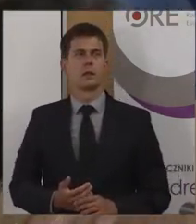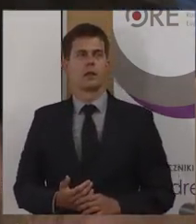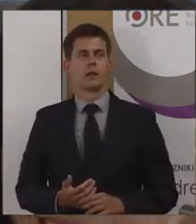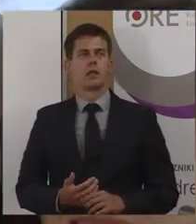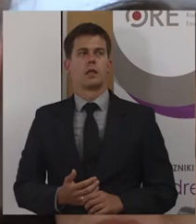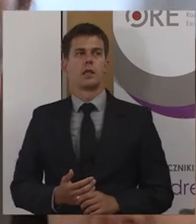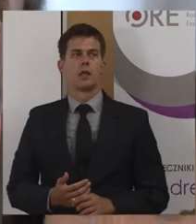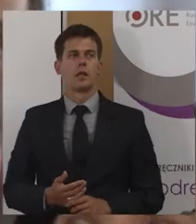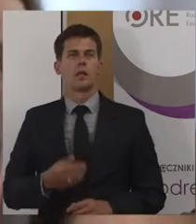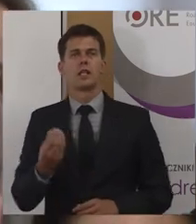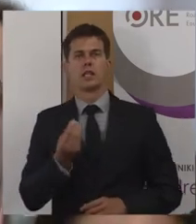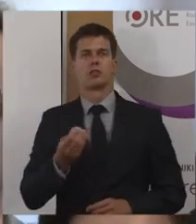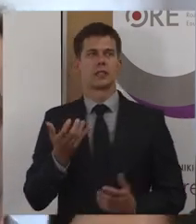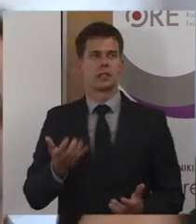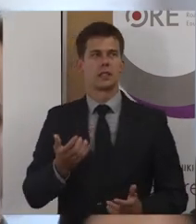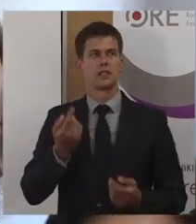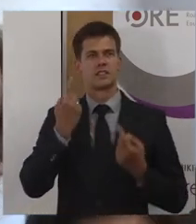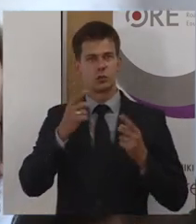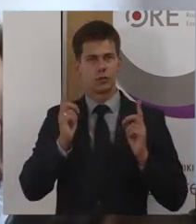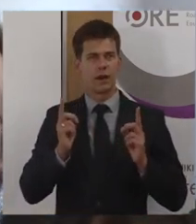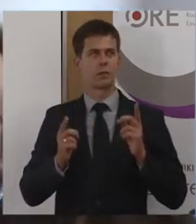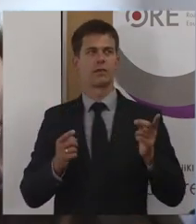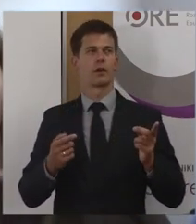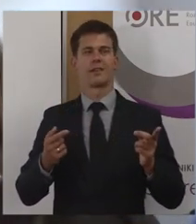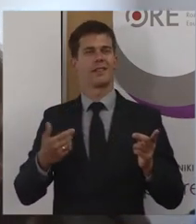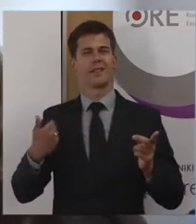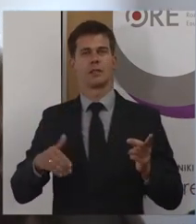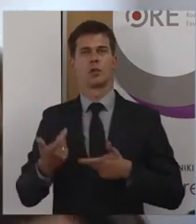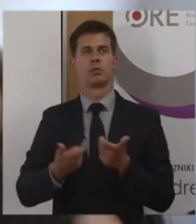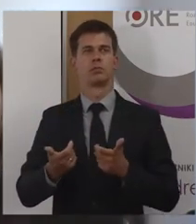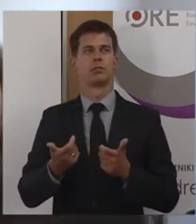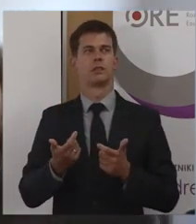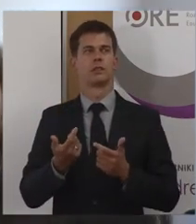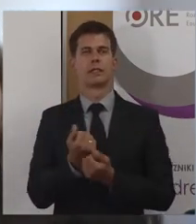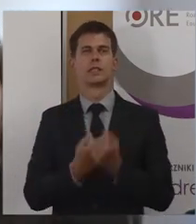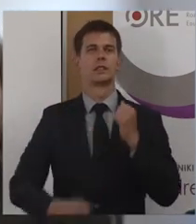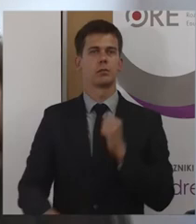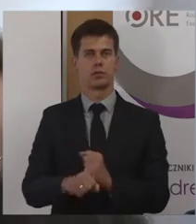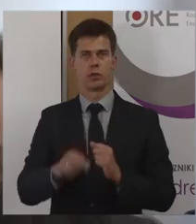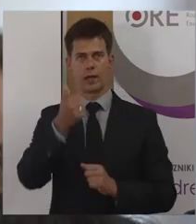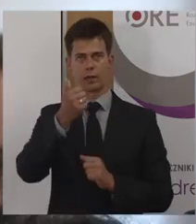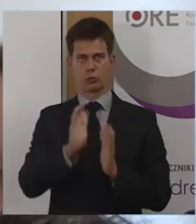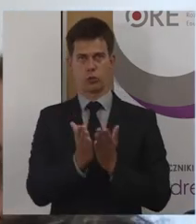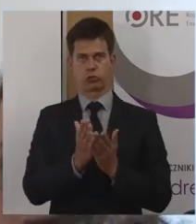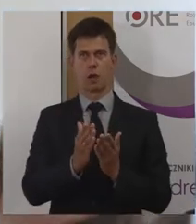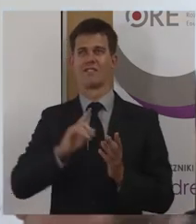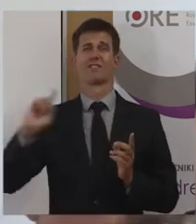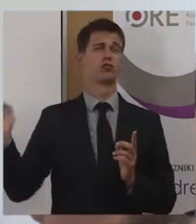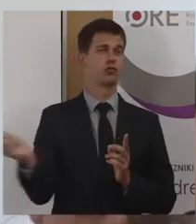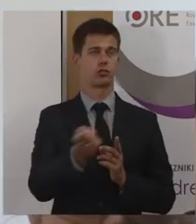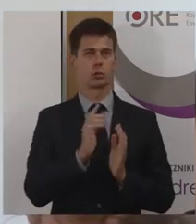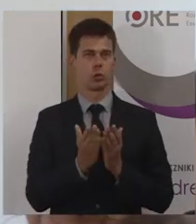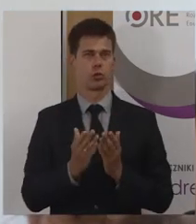Chcę zwrócić tutaj uwagę. Nie mamy takiego oczekiwania, że te podręczniki zaspokoją wszystkie potrzeby, ale jeśli chodzi o